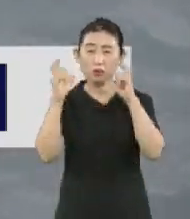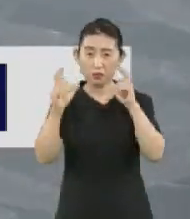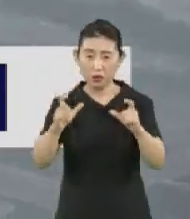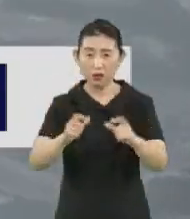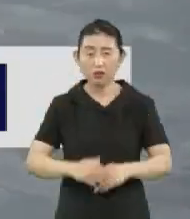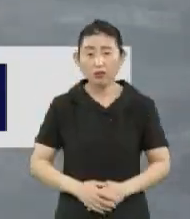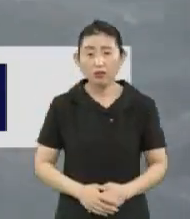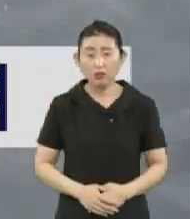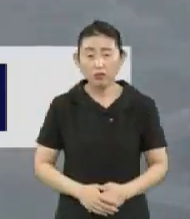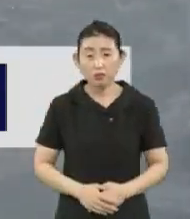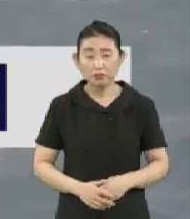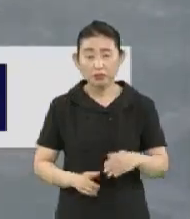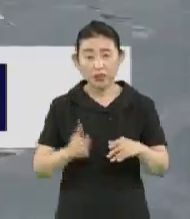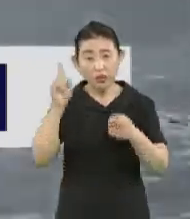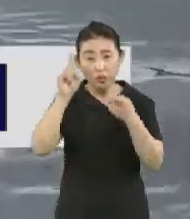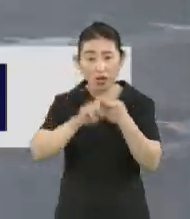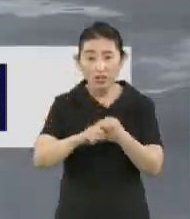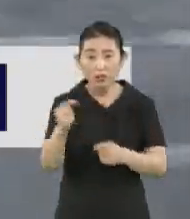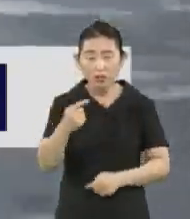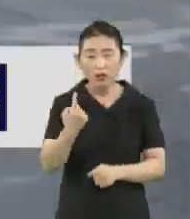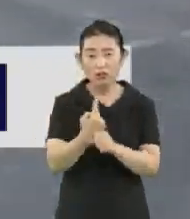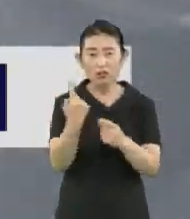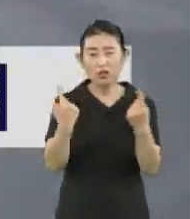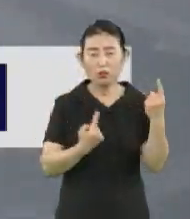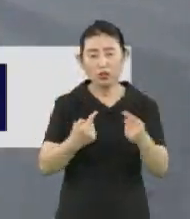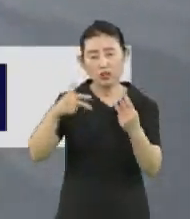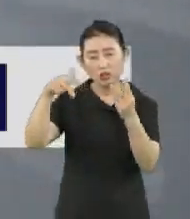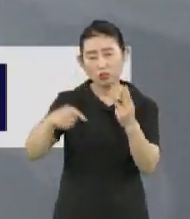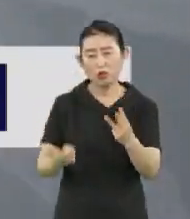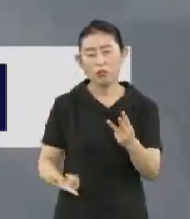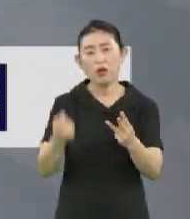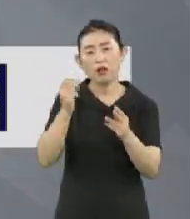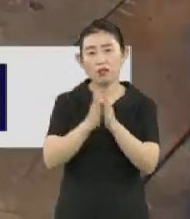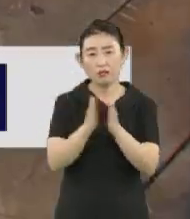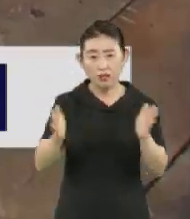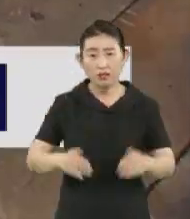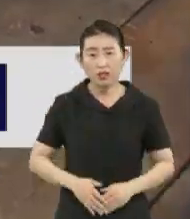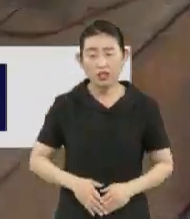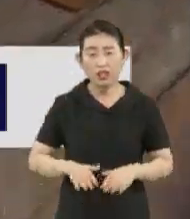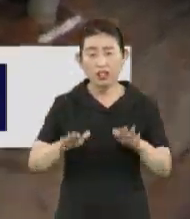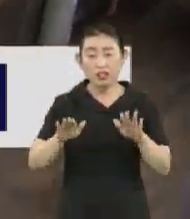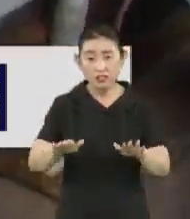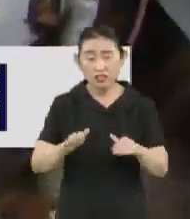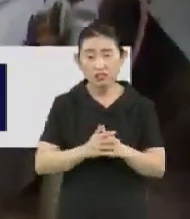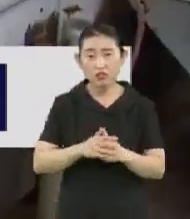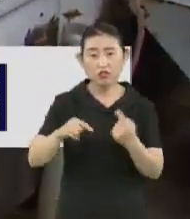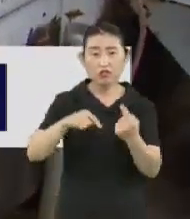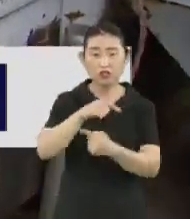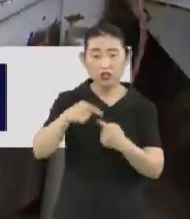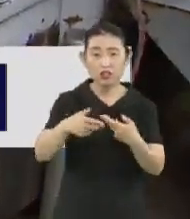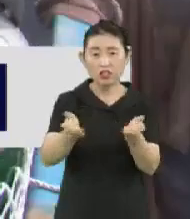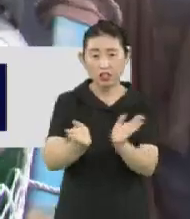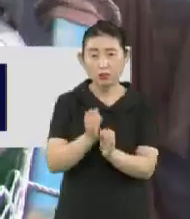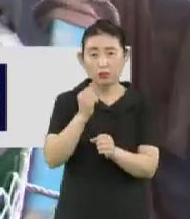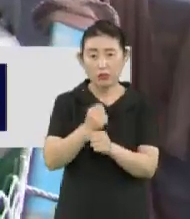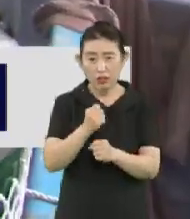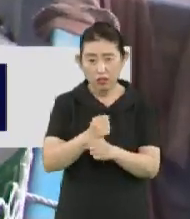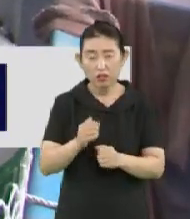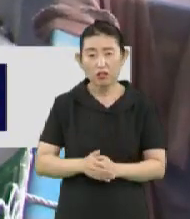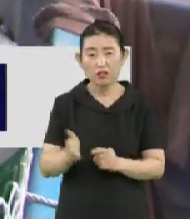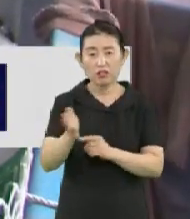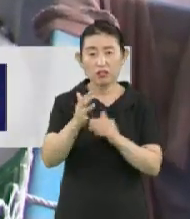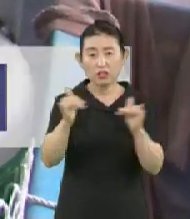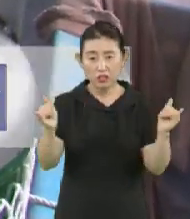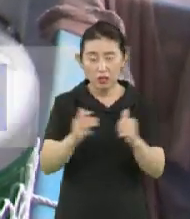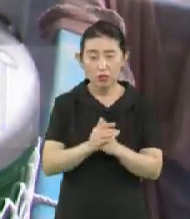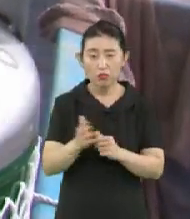내려집니다. 고수온 관심 단계는 지난해보다 3주 정도 빠른 것으로 현장 대응팀을 운영하는 한편 양식장